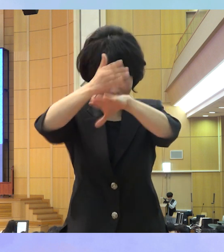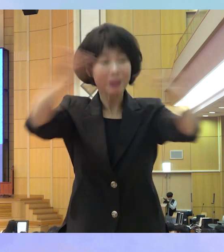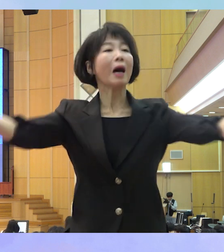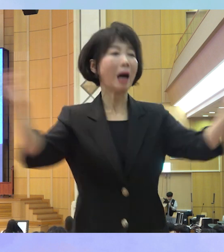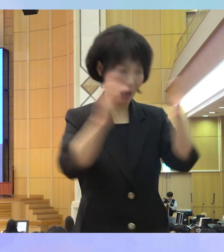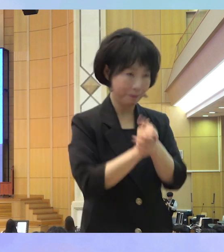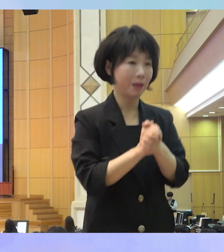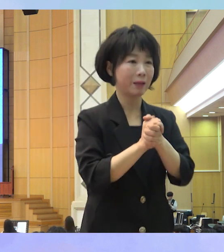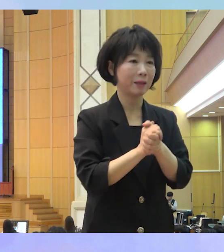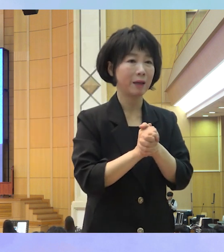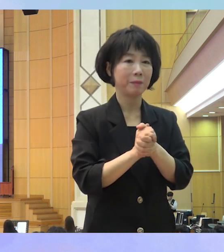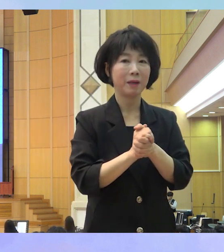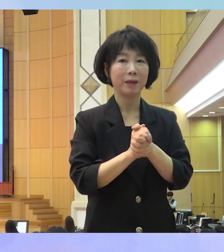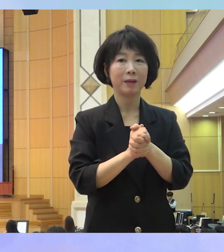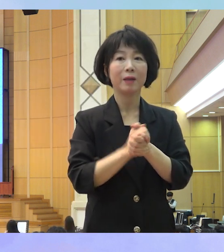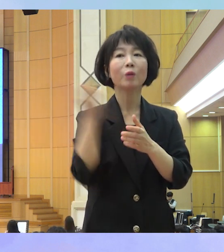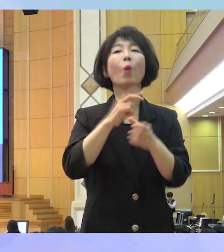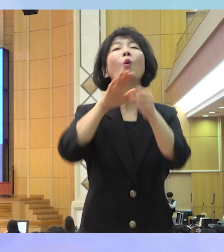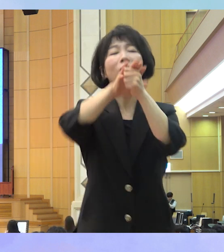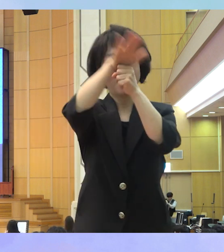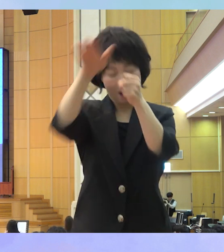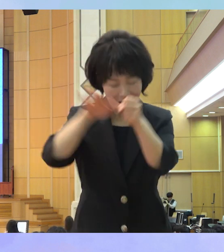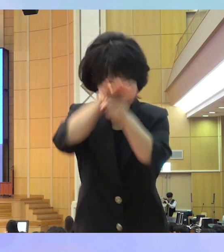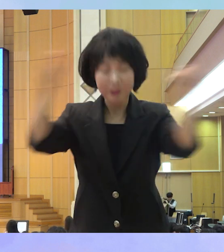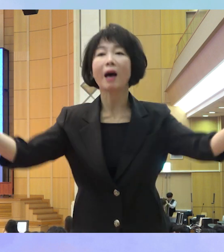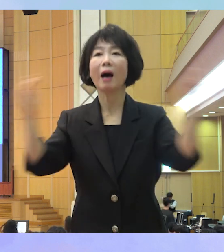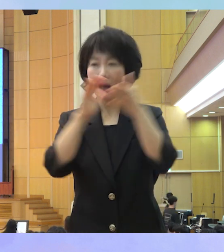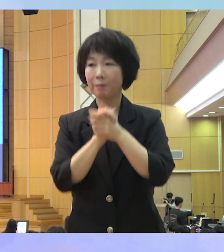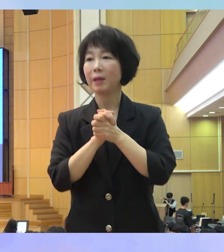감사합니다. 그리고 사랑합니다.